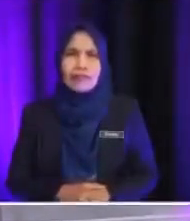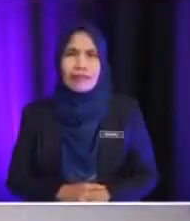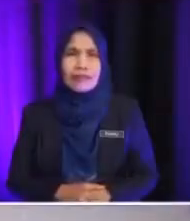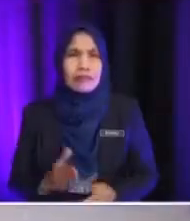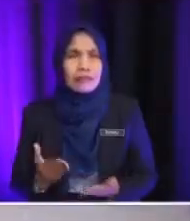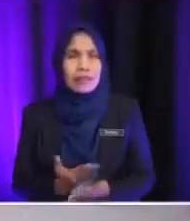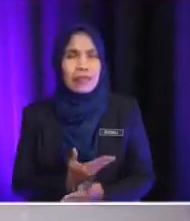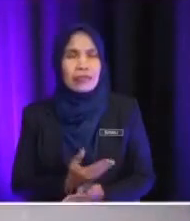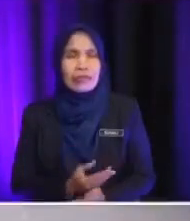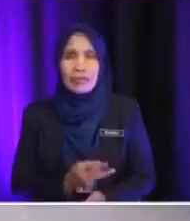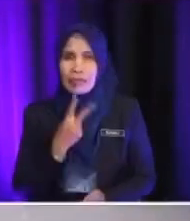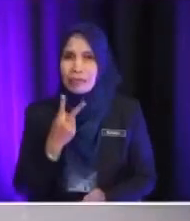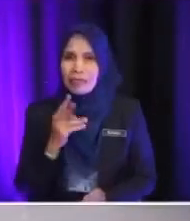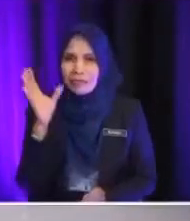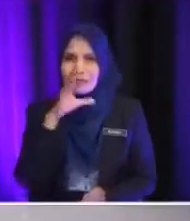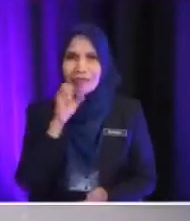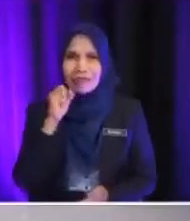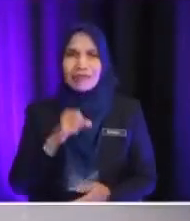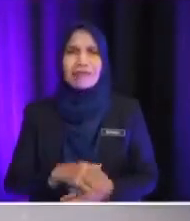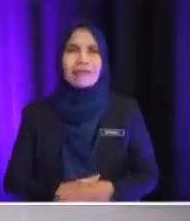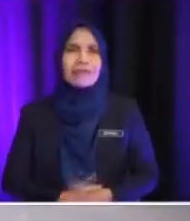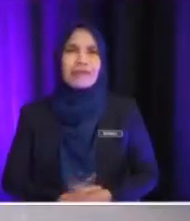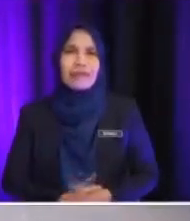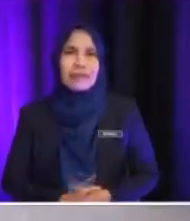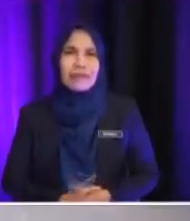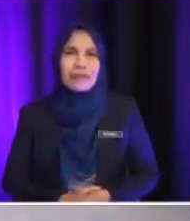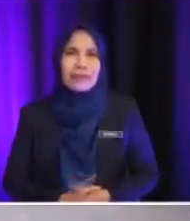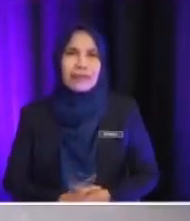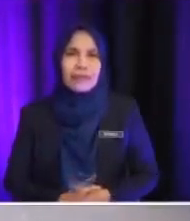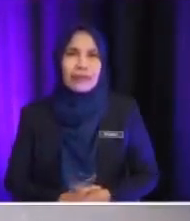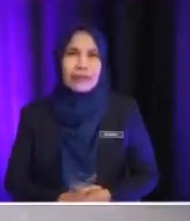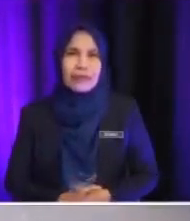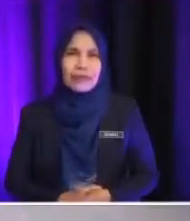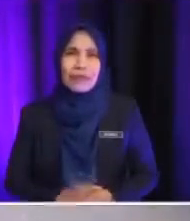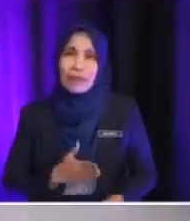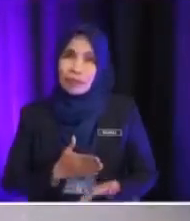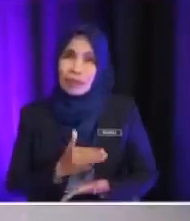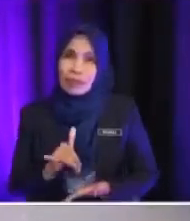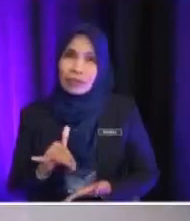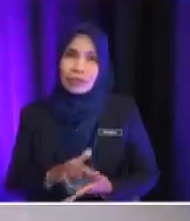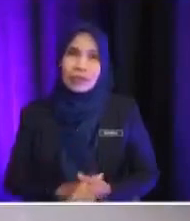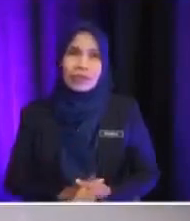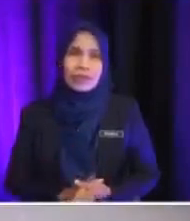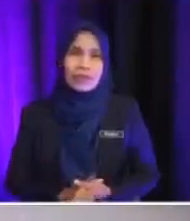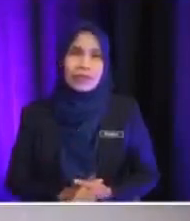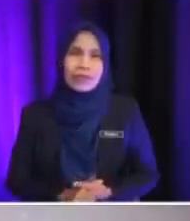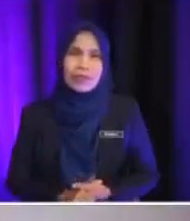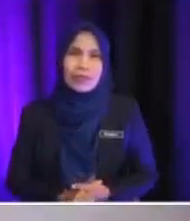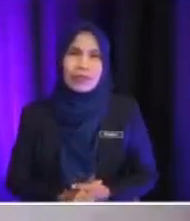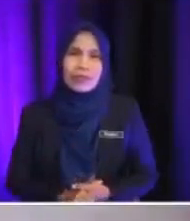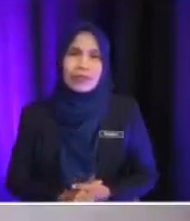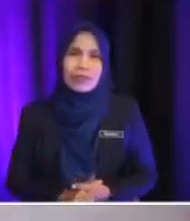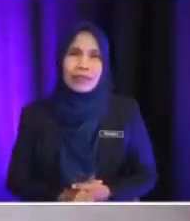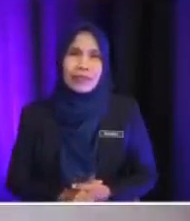nampak naik. Okey. Kita punya hidangan tu, okey. Okey, seterusnya cikgu yang ni. Okey, seterusnya cikgu